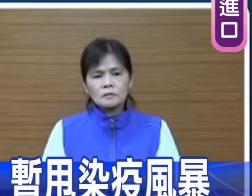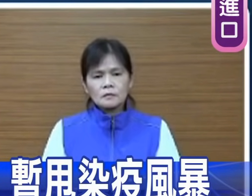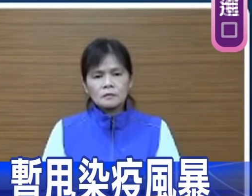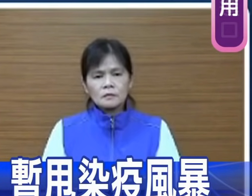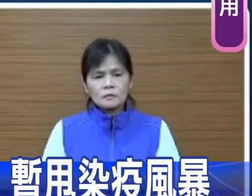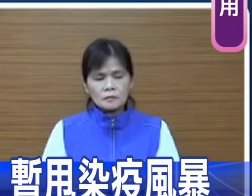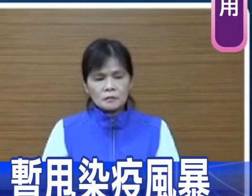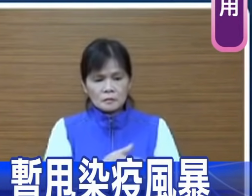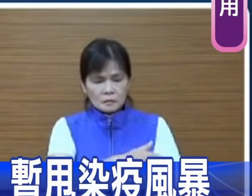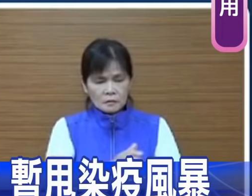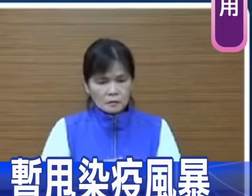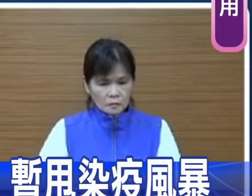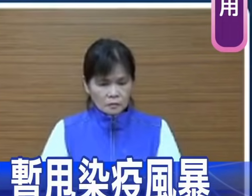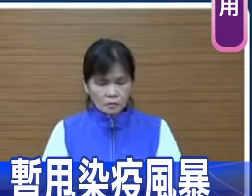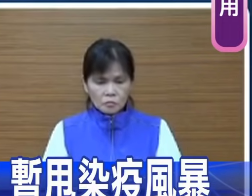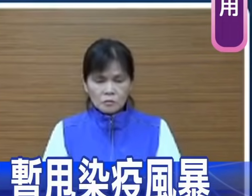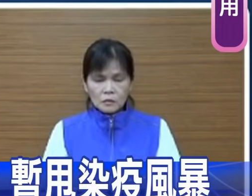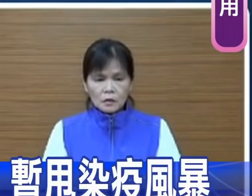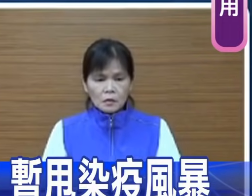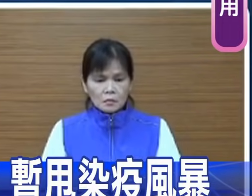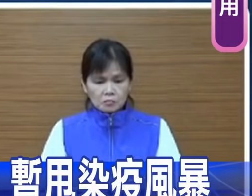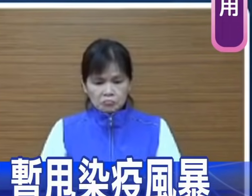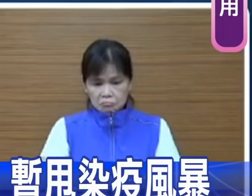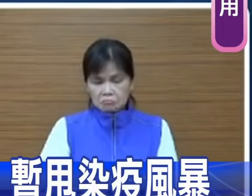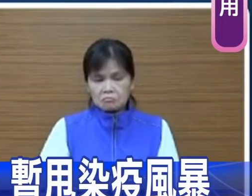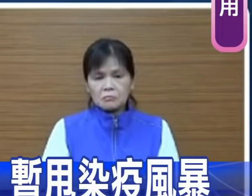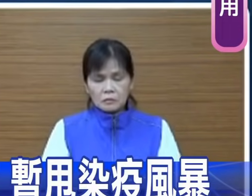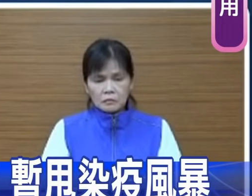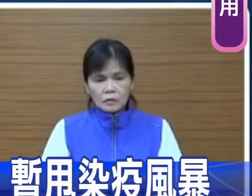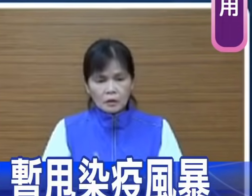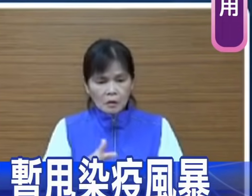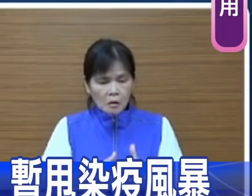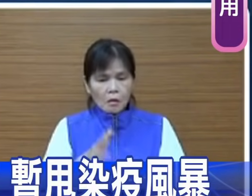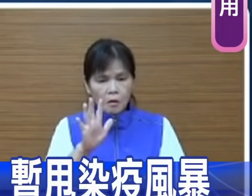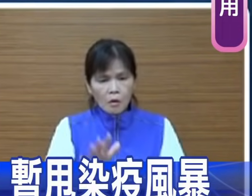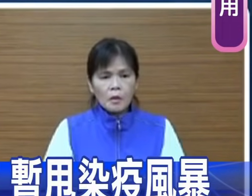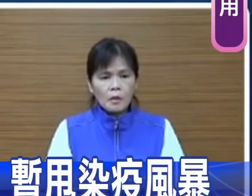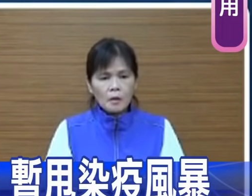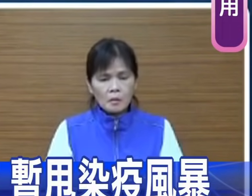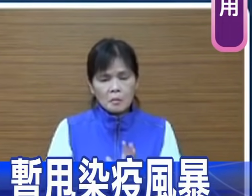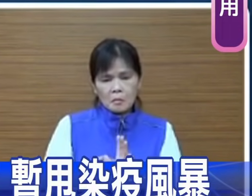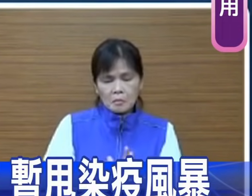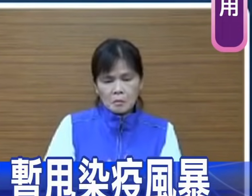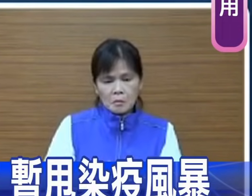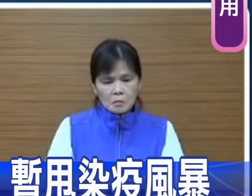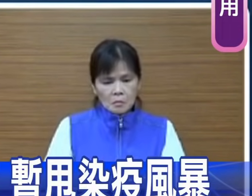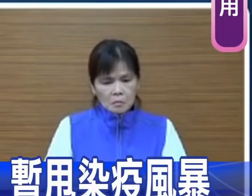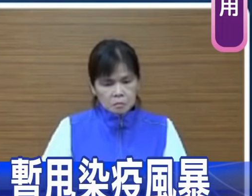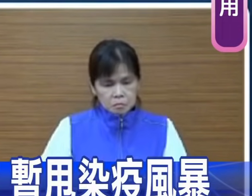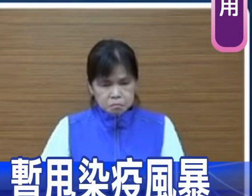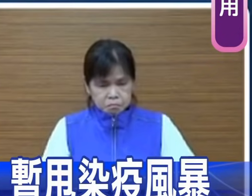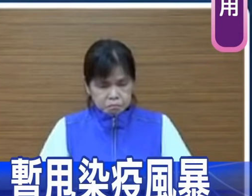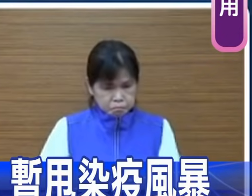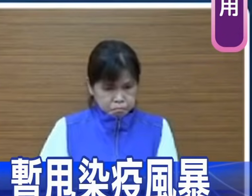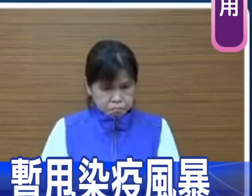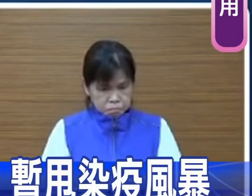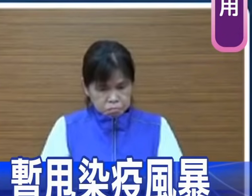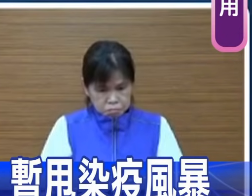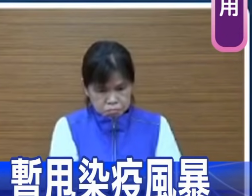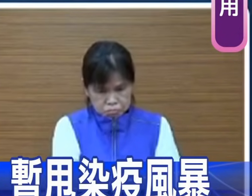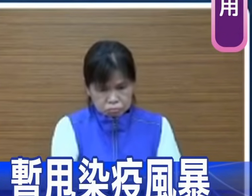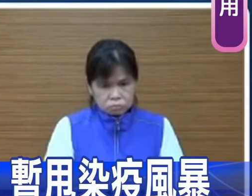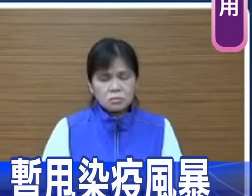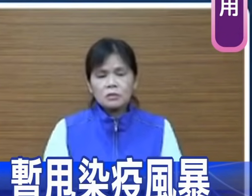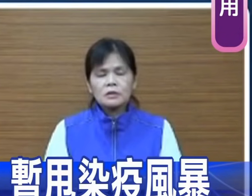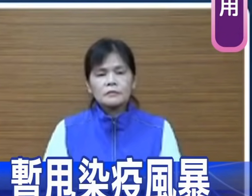市也有厂区，为了避免感染扩散，会对国内